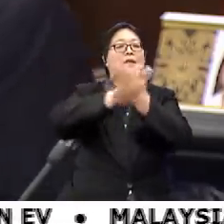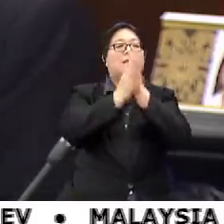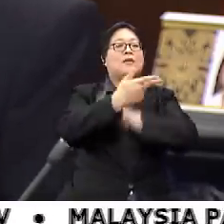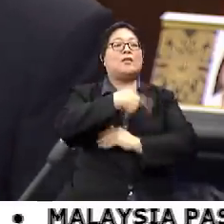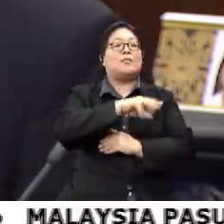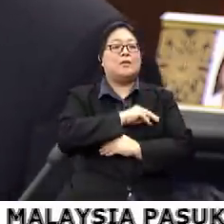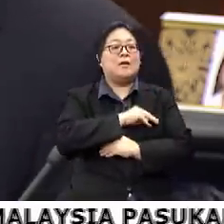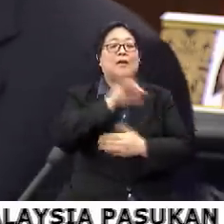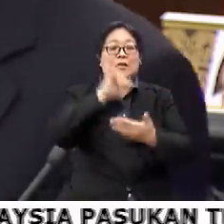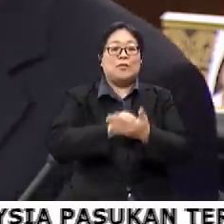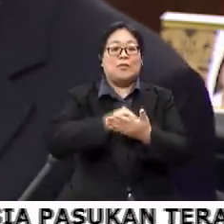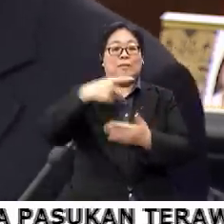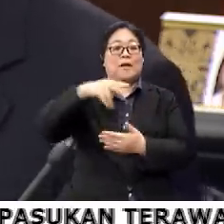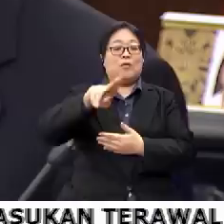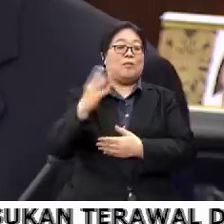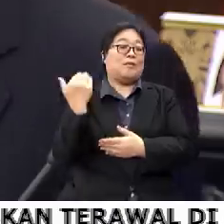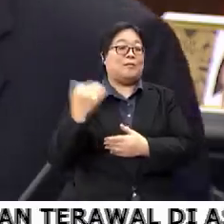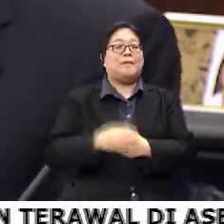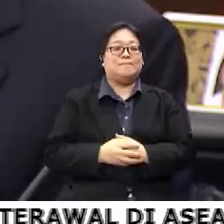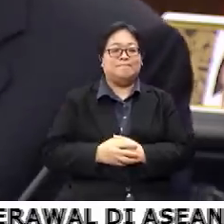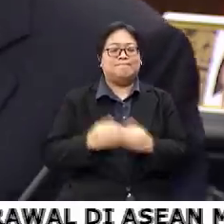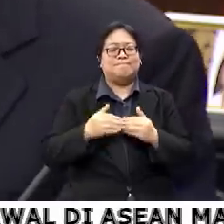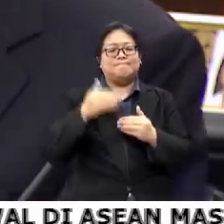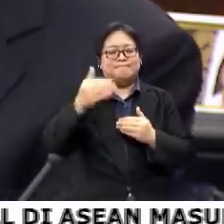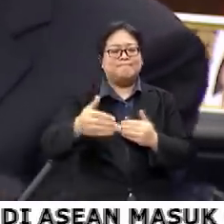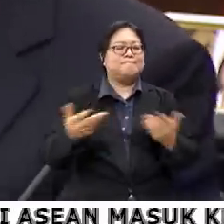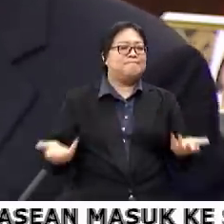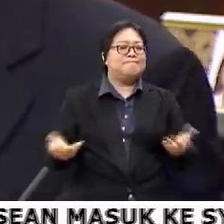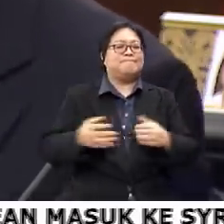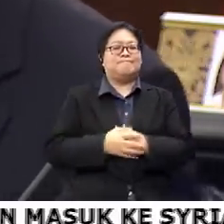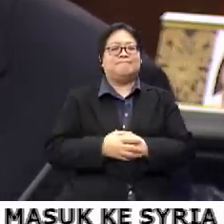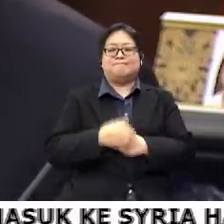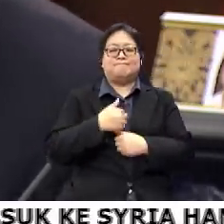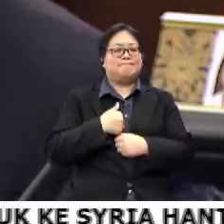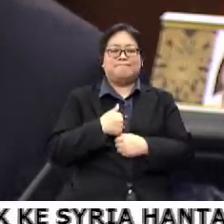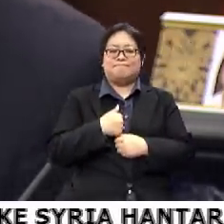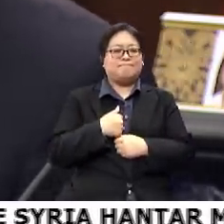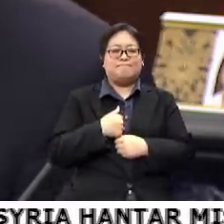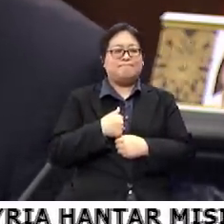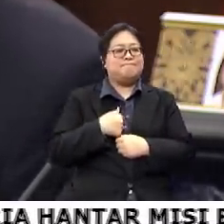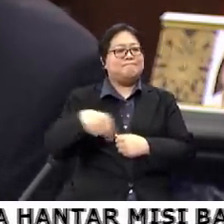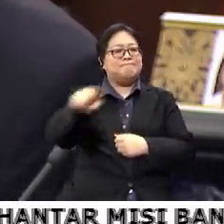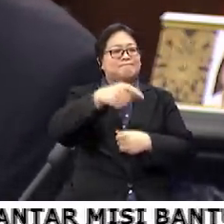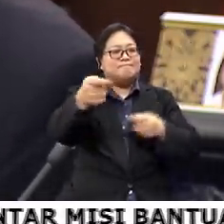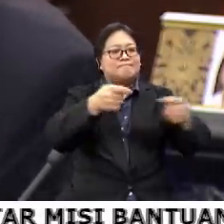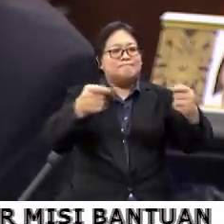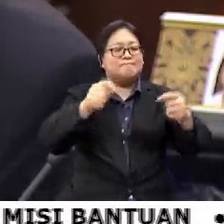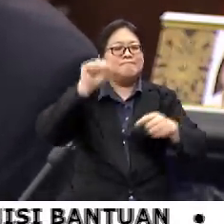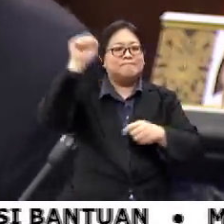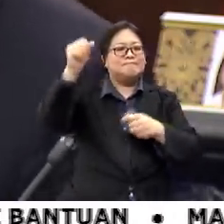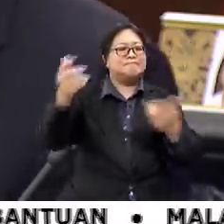menteri. Itu lihanda yang telah lalu. Lepas itu saya tidak bagi langsung untuk mereka memerintah negeri